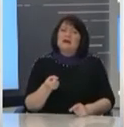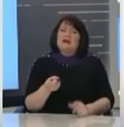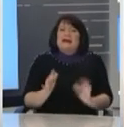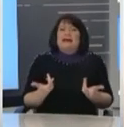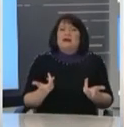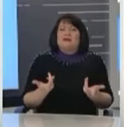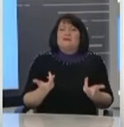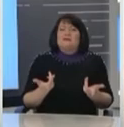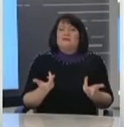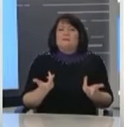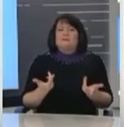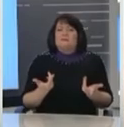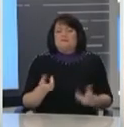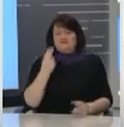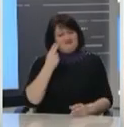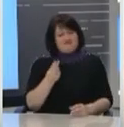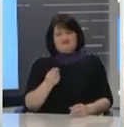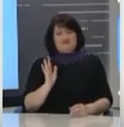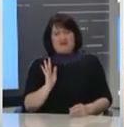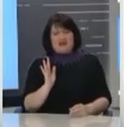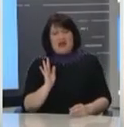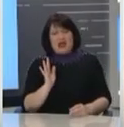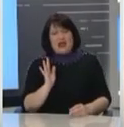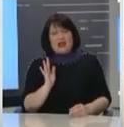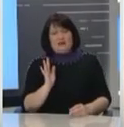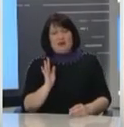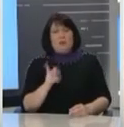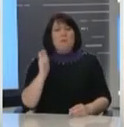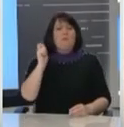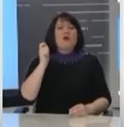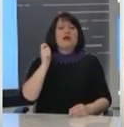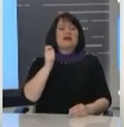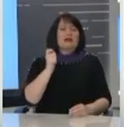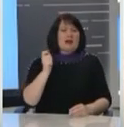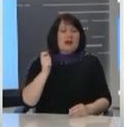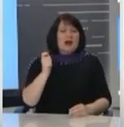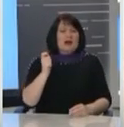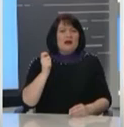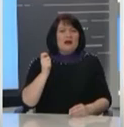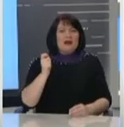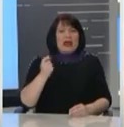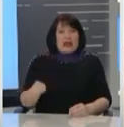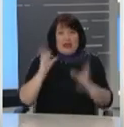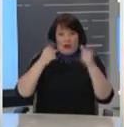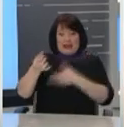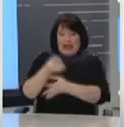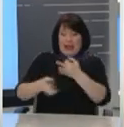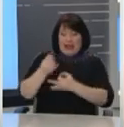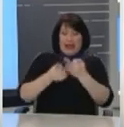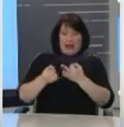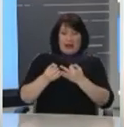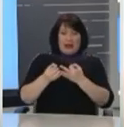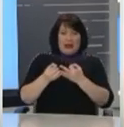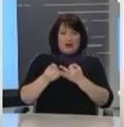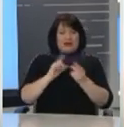Γιατί δεν βλέπω σε όσα πολιτικά εξαγγέλει να αποδέχεται